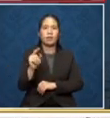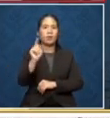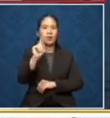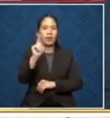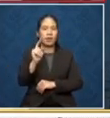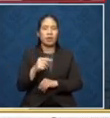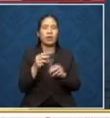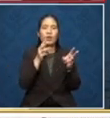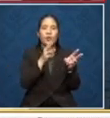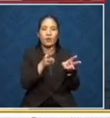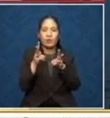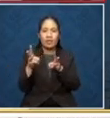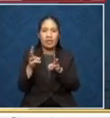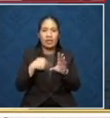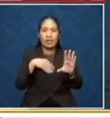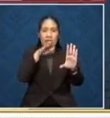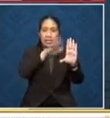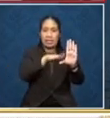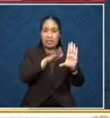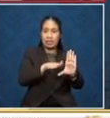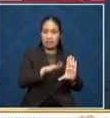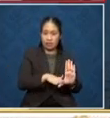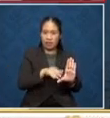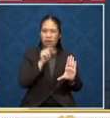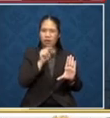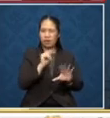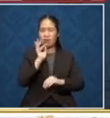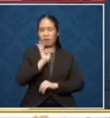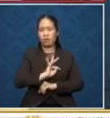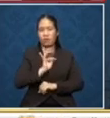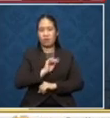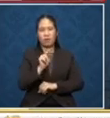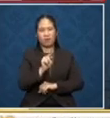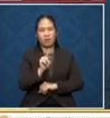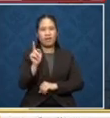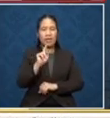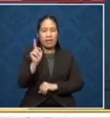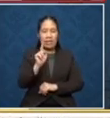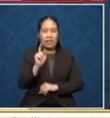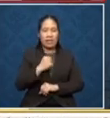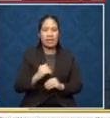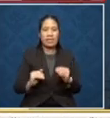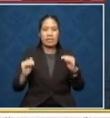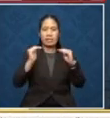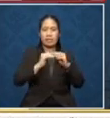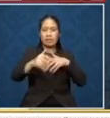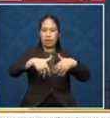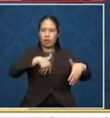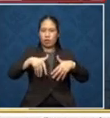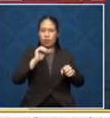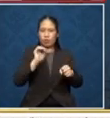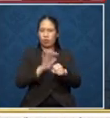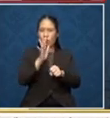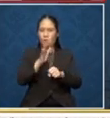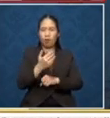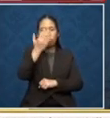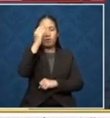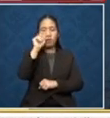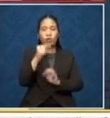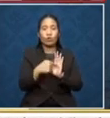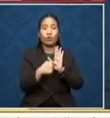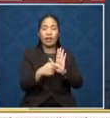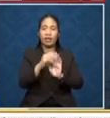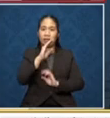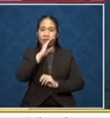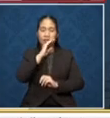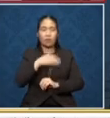ใช้สิทธิ์การลงทะเบียนผู้แข่งขันนั้นไม่เอื้ออำนวยในการใช้สิทธิ์ของประชาชนจำนวนมากยกตัวอย่างเช่นเวลาลง